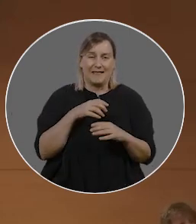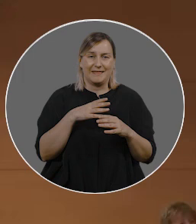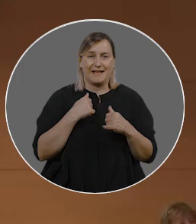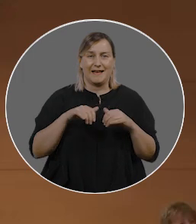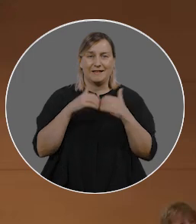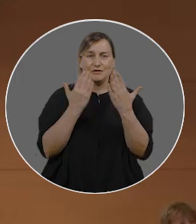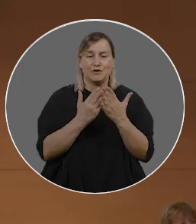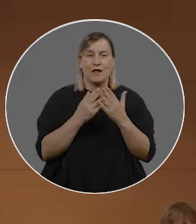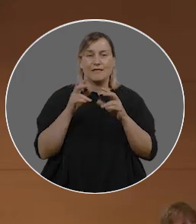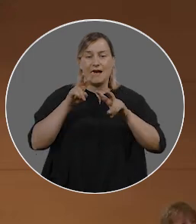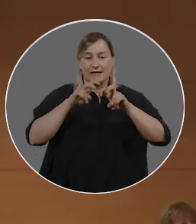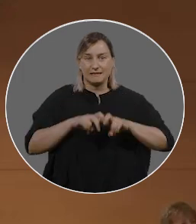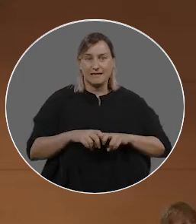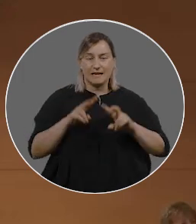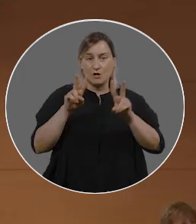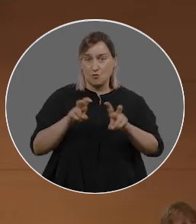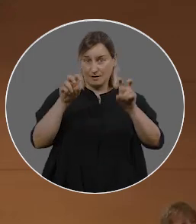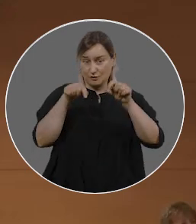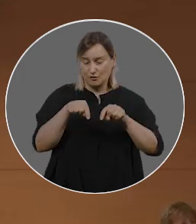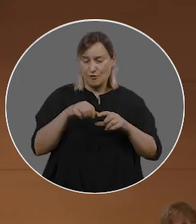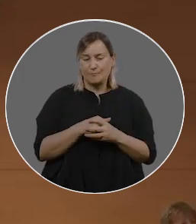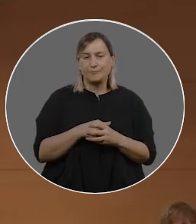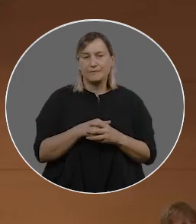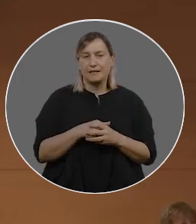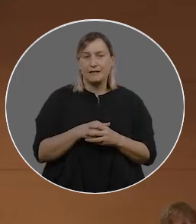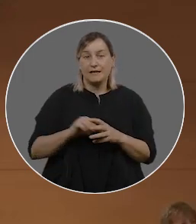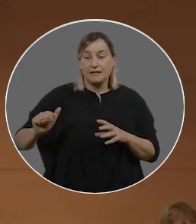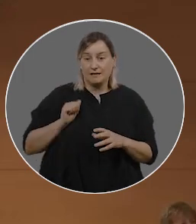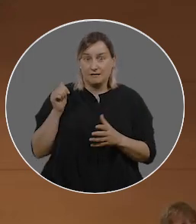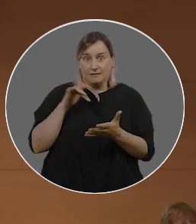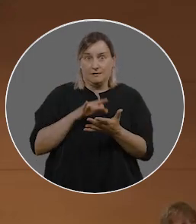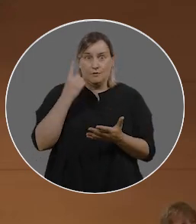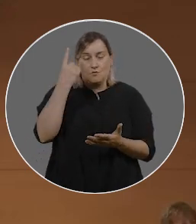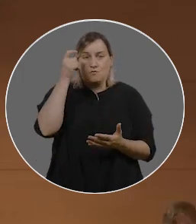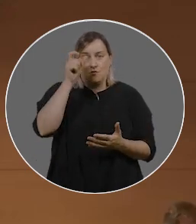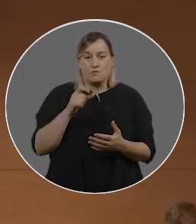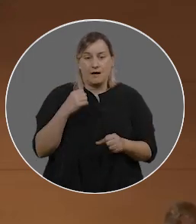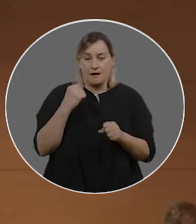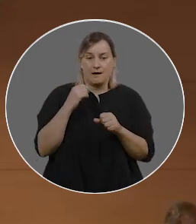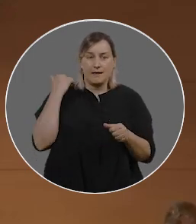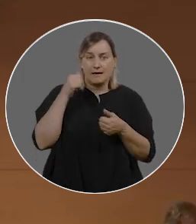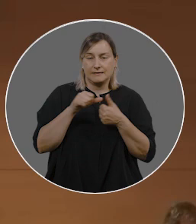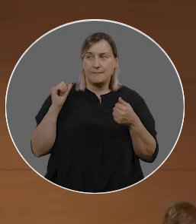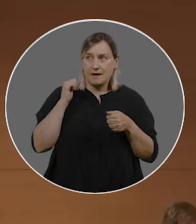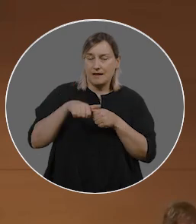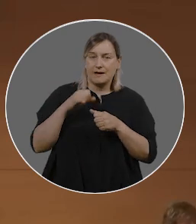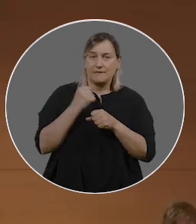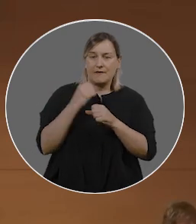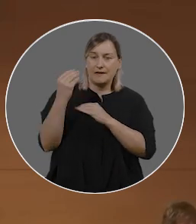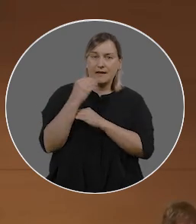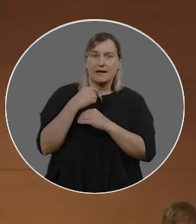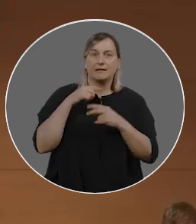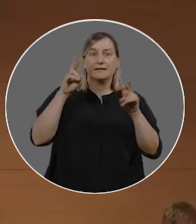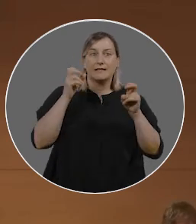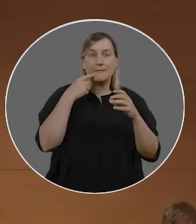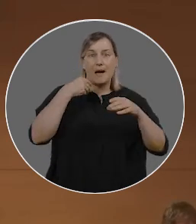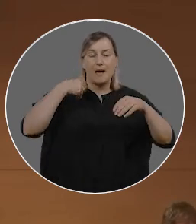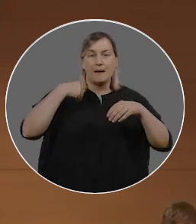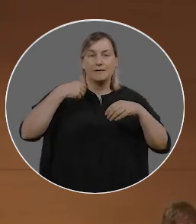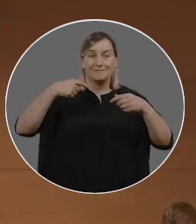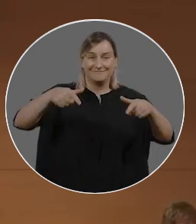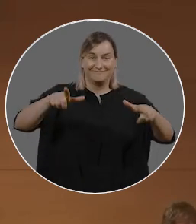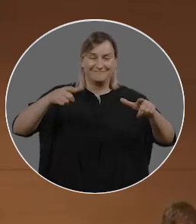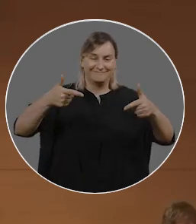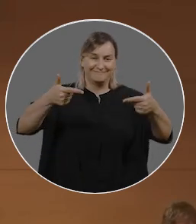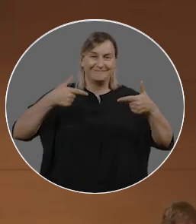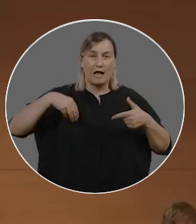de becària de recerca en innovació, precisament, i justament ara una de les feines que, bueno, la que m'està ocupant des de fa una setmana és fer un recull de tots